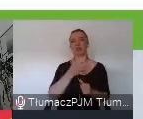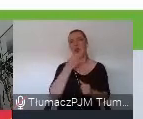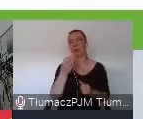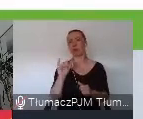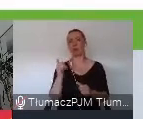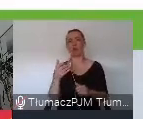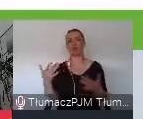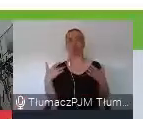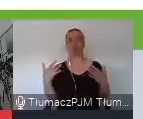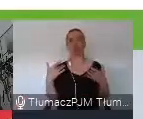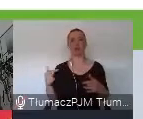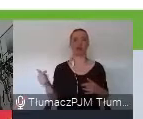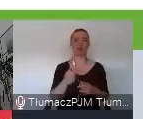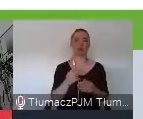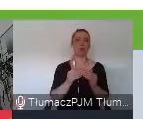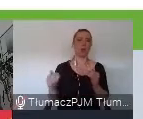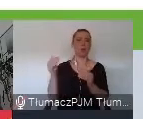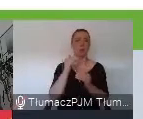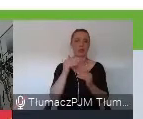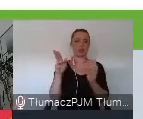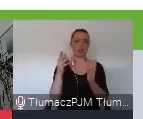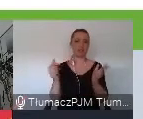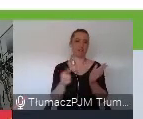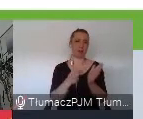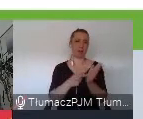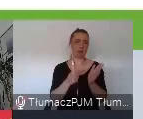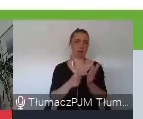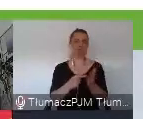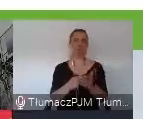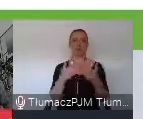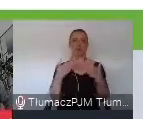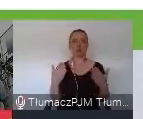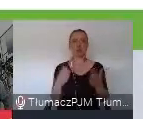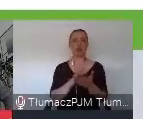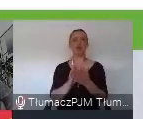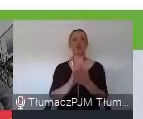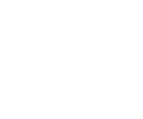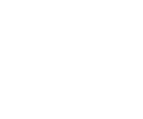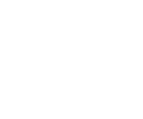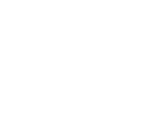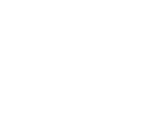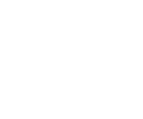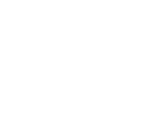poniesiony bez względu na skalę zjawiska. Bardzo serdecznie dziękuję i przepraszam za lekkie przedłużenie czasu.